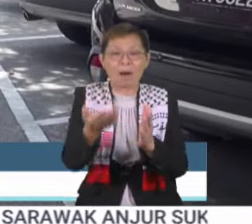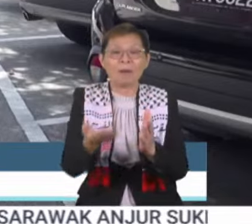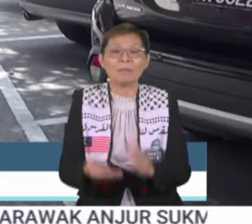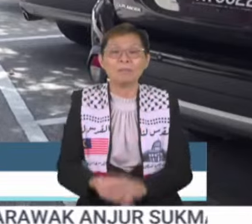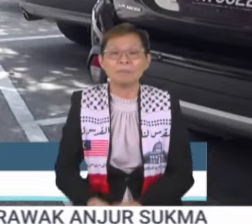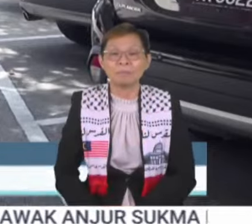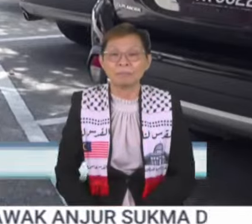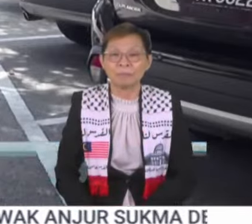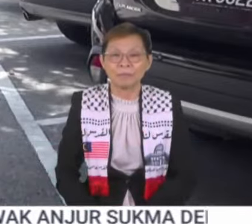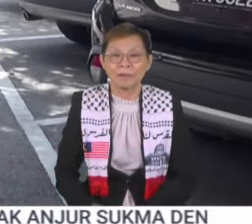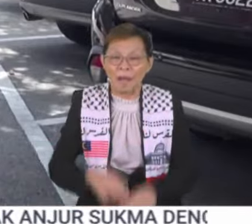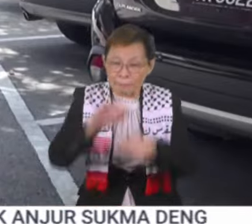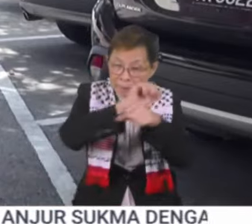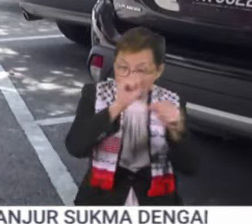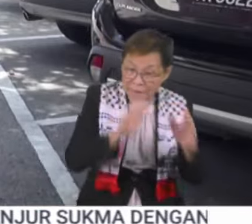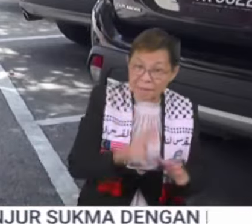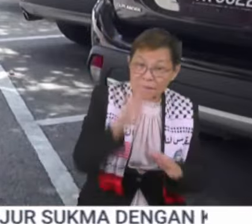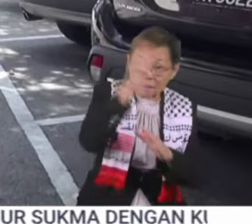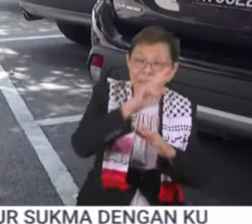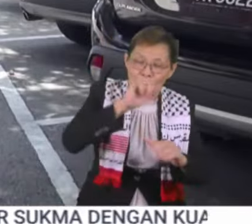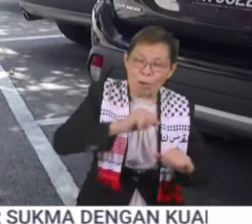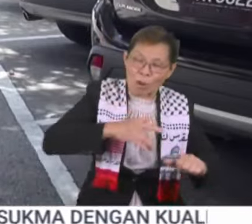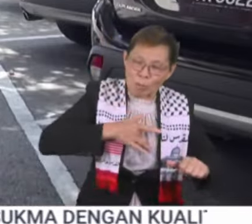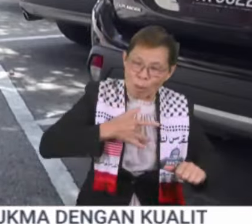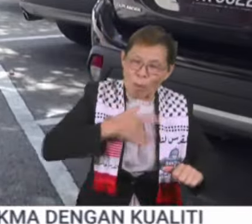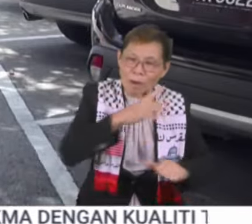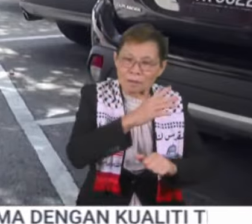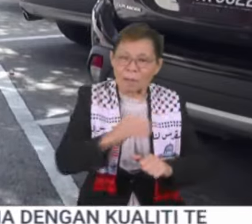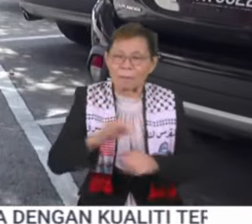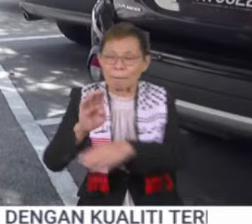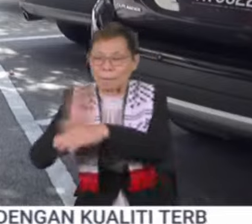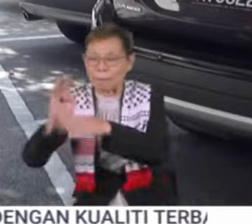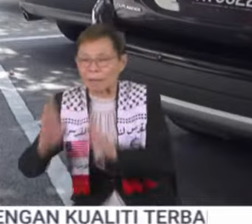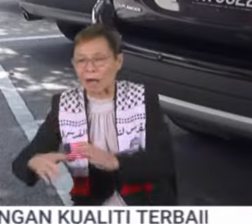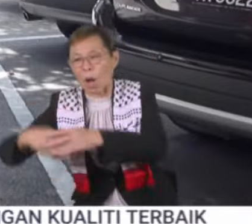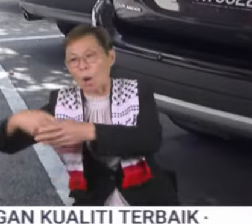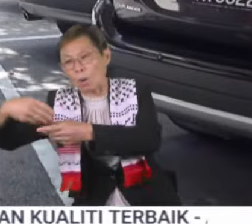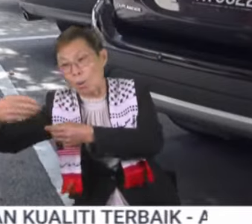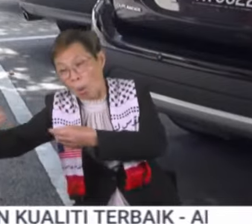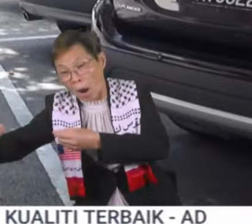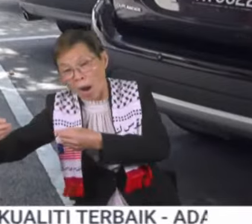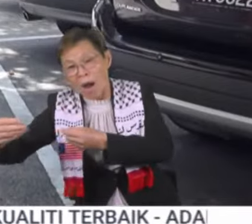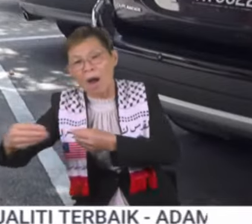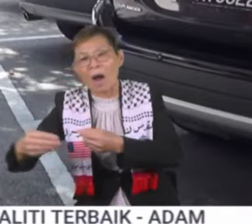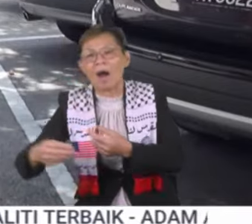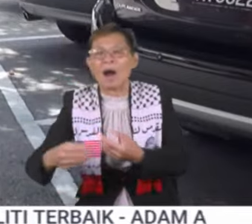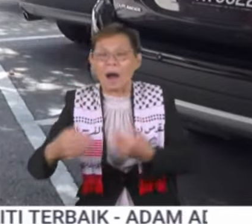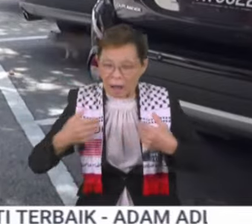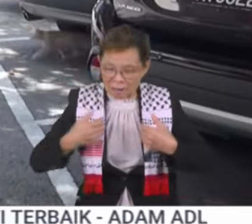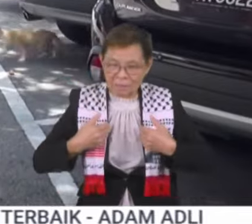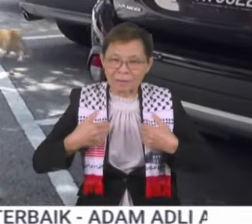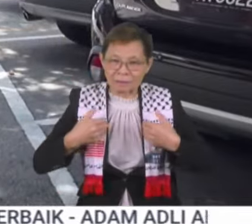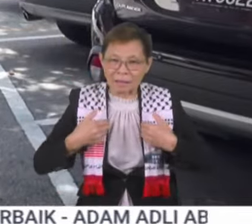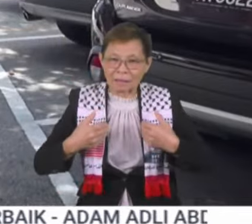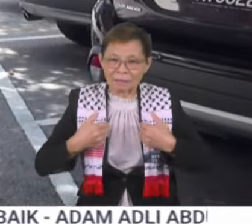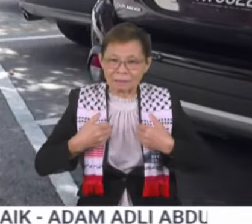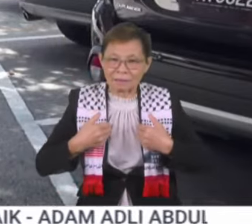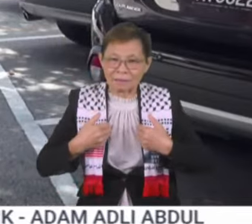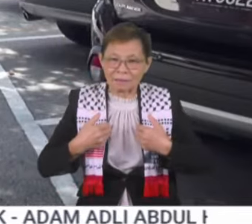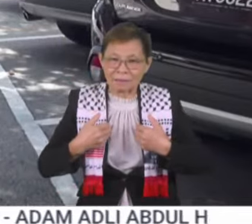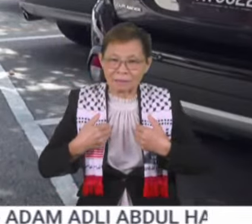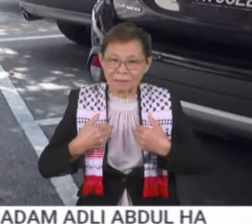bukan sekadar pejabat awam dapat merasainya, malah juga peniaga-peniaga di luar sana juga dapat